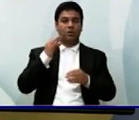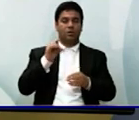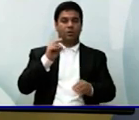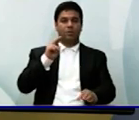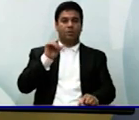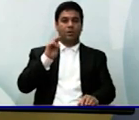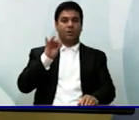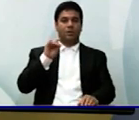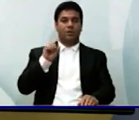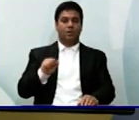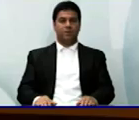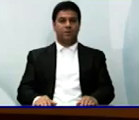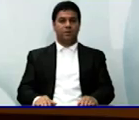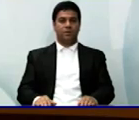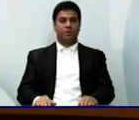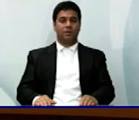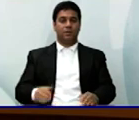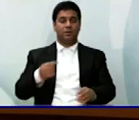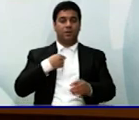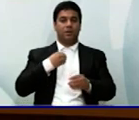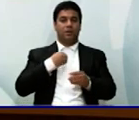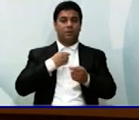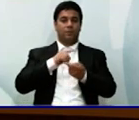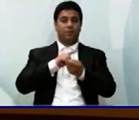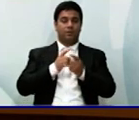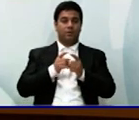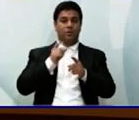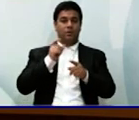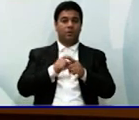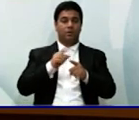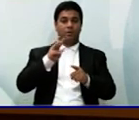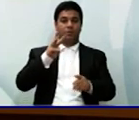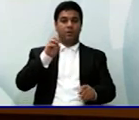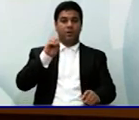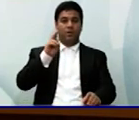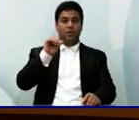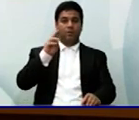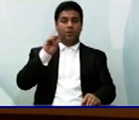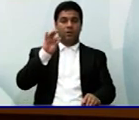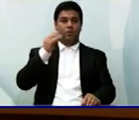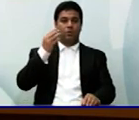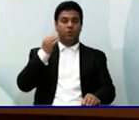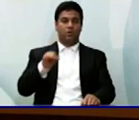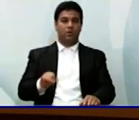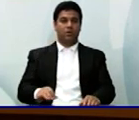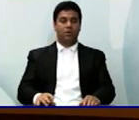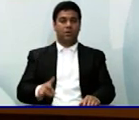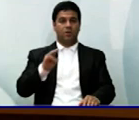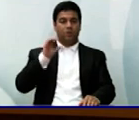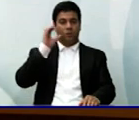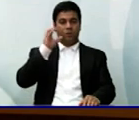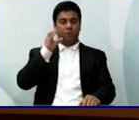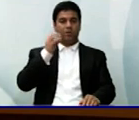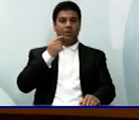пантера. Здесь я хочу перевести слово «млекопитающее» на